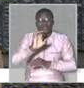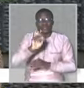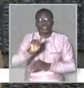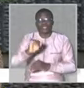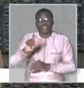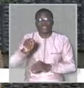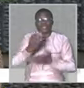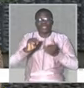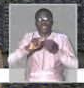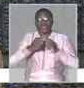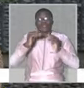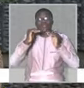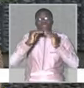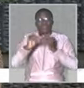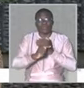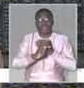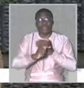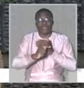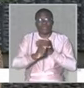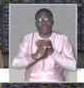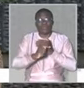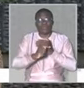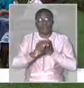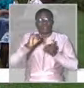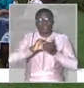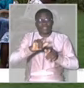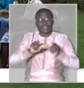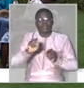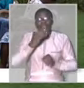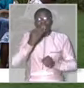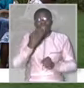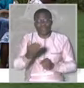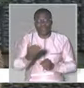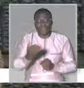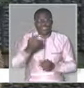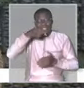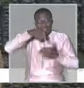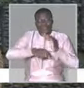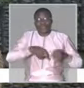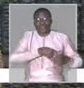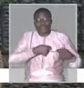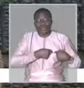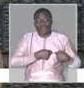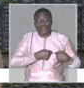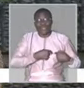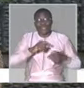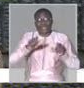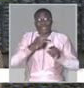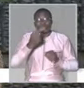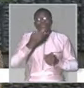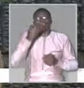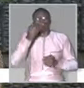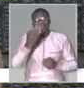Talon et quelques partenaires également. C'est le lieu de les remercier du fond de mon cœur et c'est le lieu de leur dire